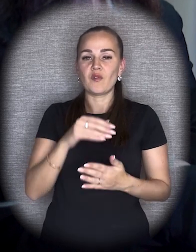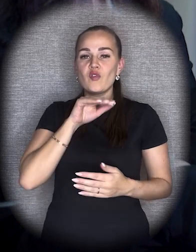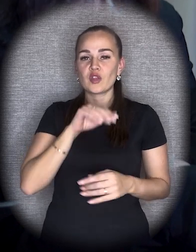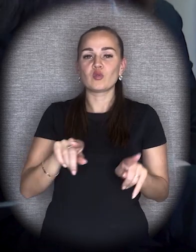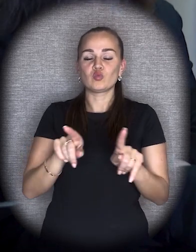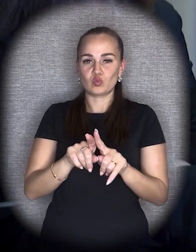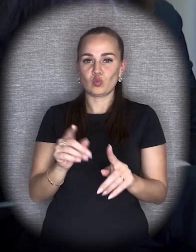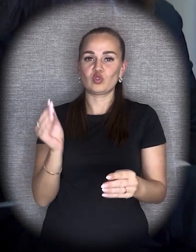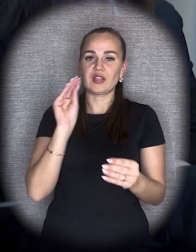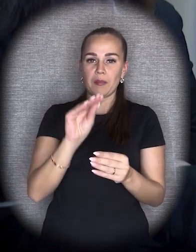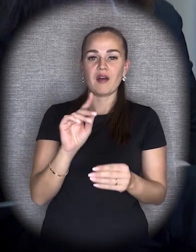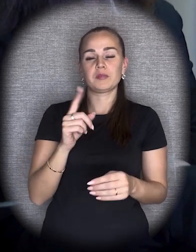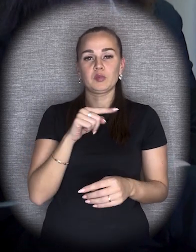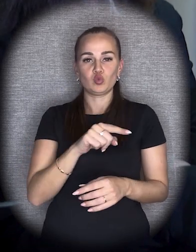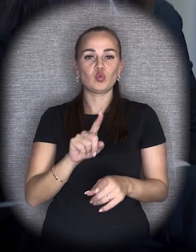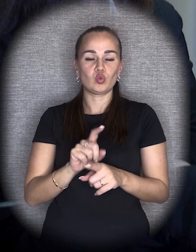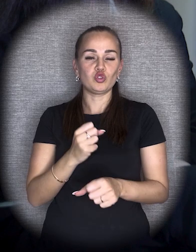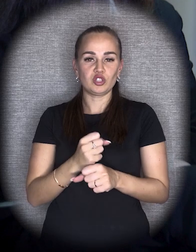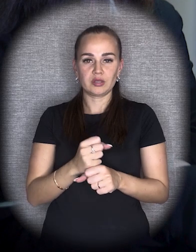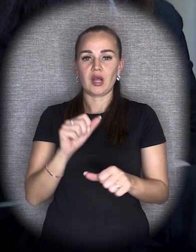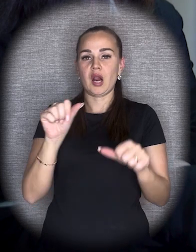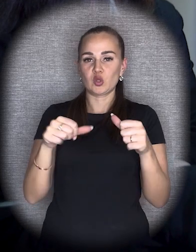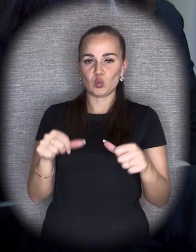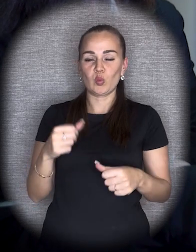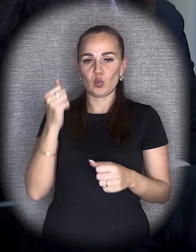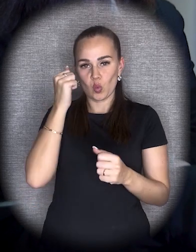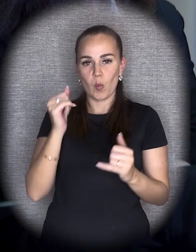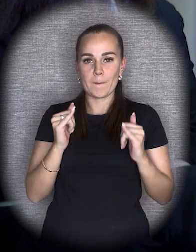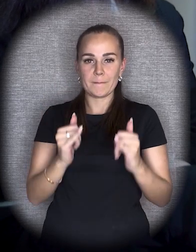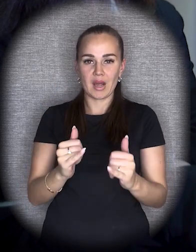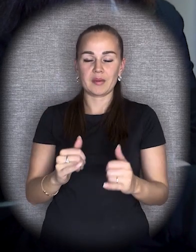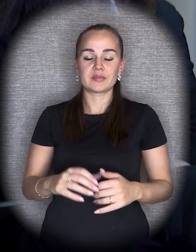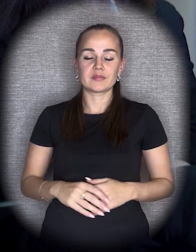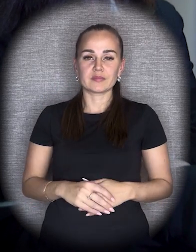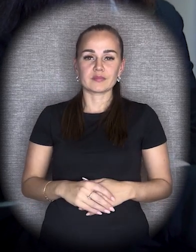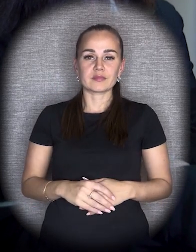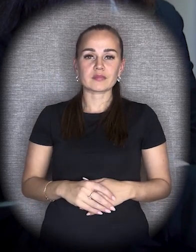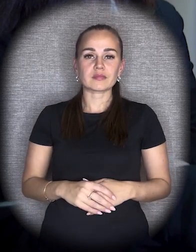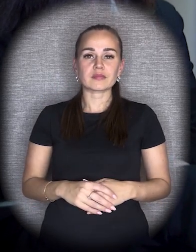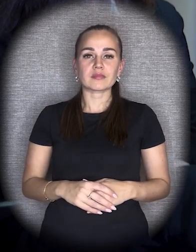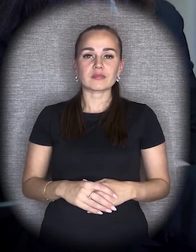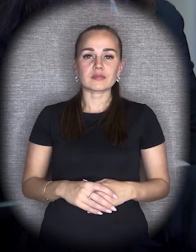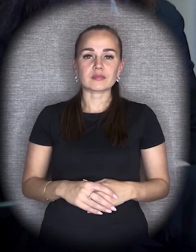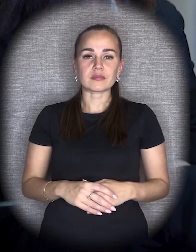тоже, кстати, скульптура. Вот. И он среди деятелей науки там участвует.